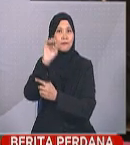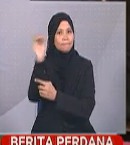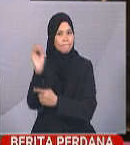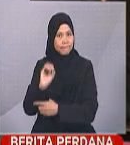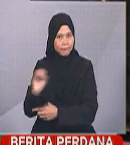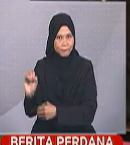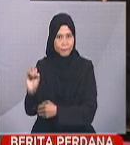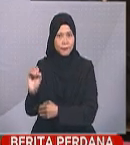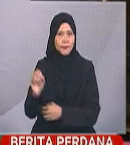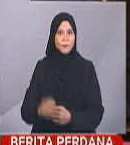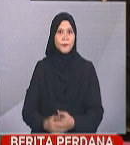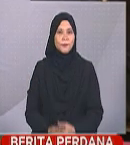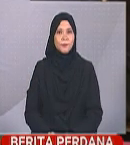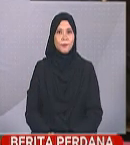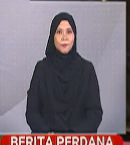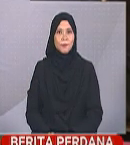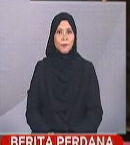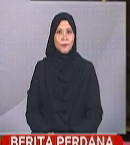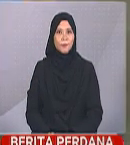19.2%.